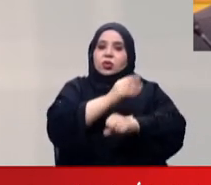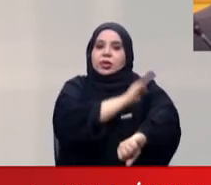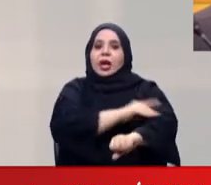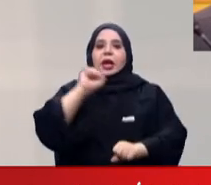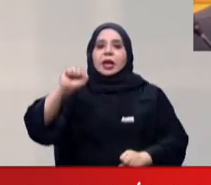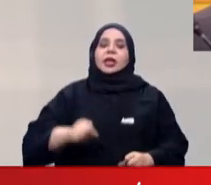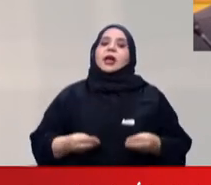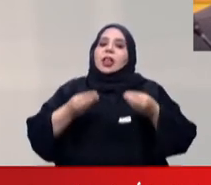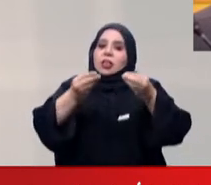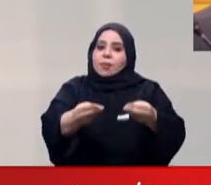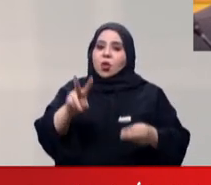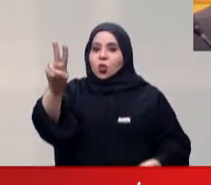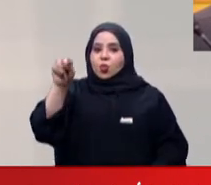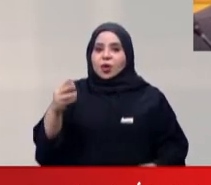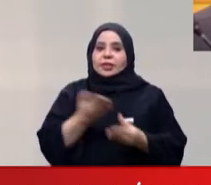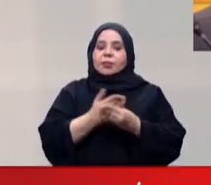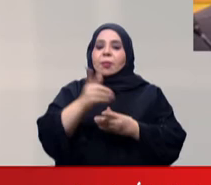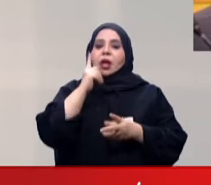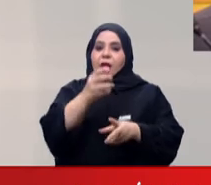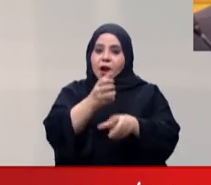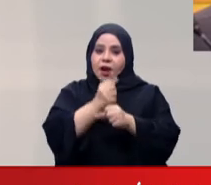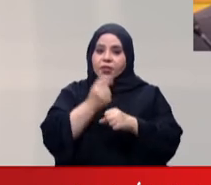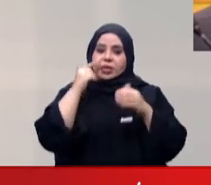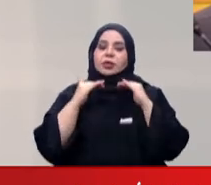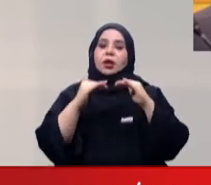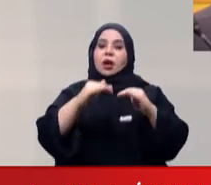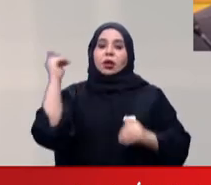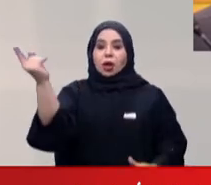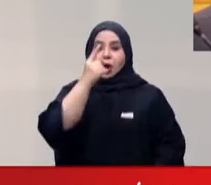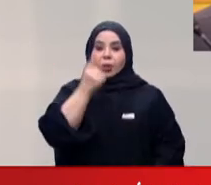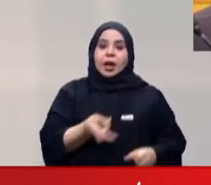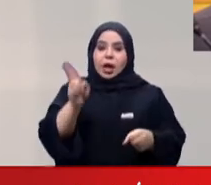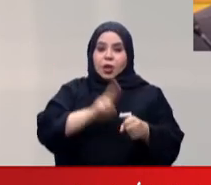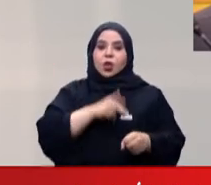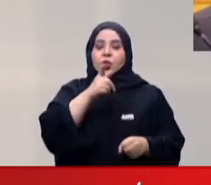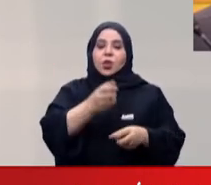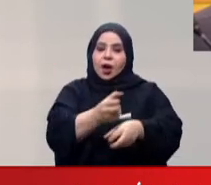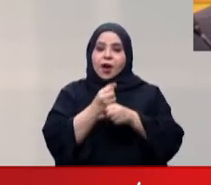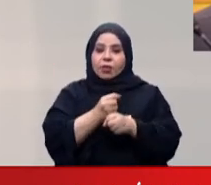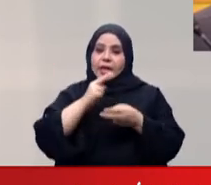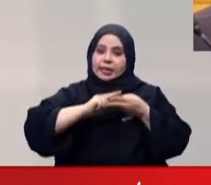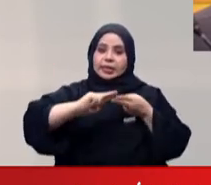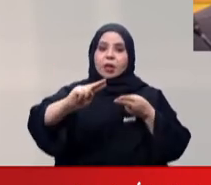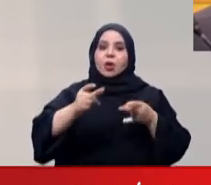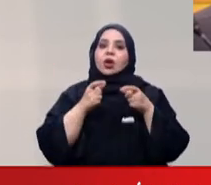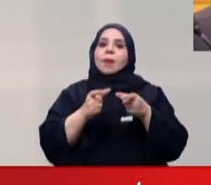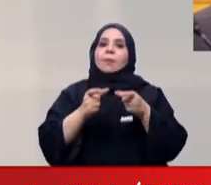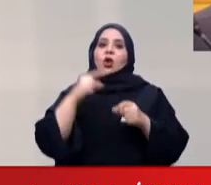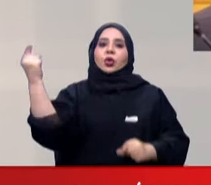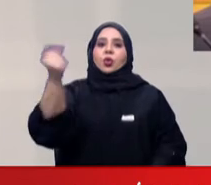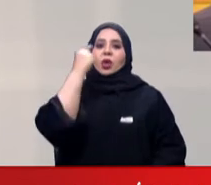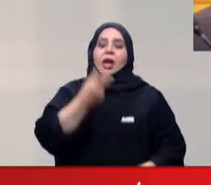المتحدة في سبيل الحفاظ على الاستقرار في العالم وعلى الأمن والسلم الدوليين، مشيدا في الوقت ذاته بالدور